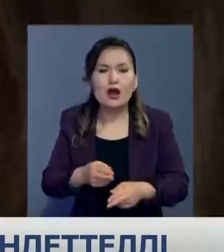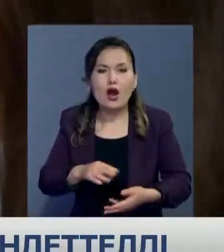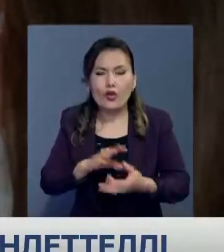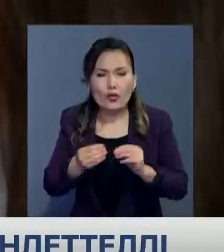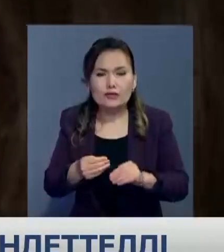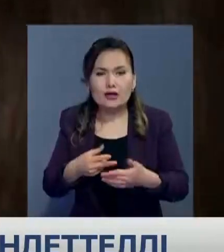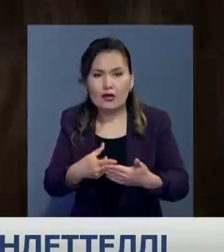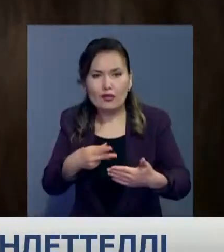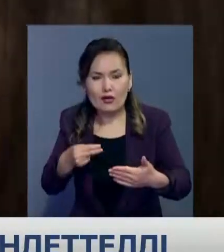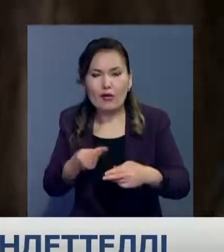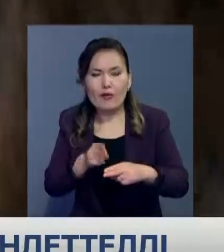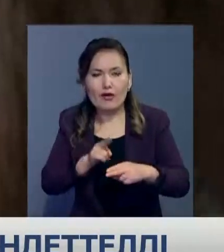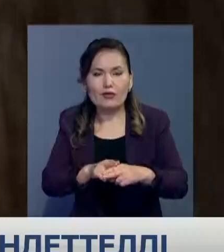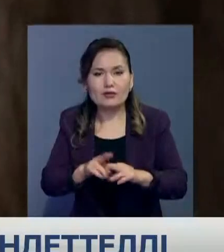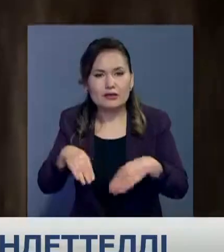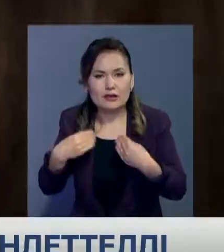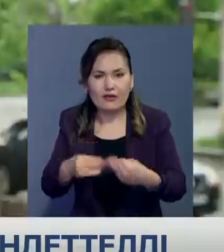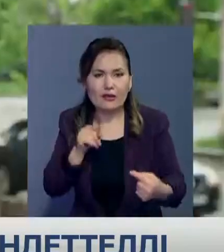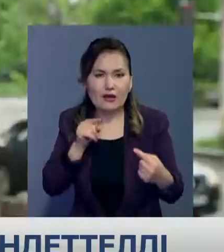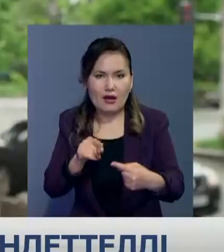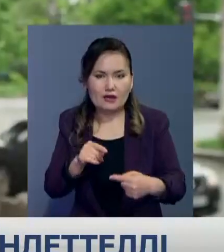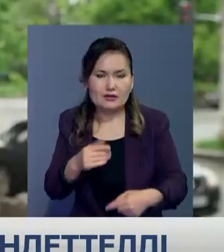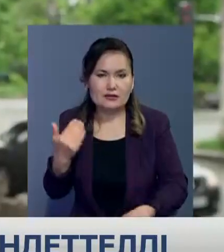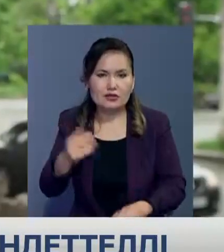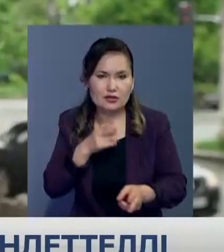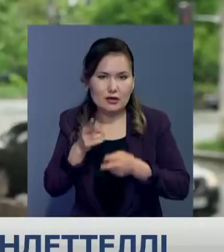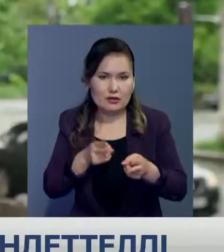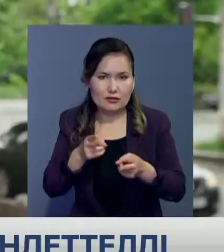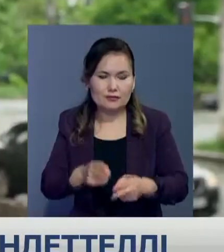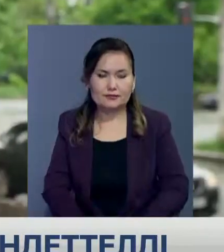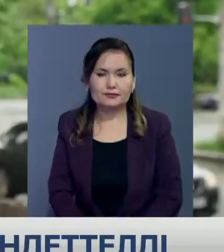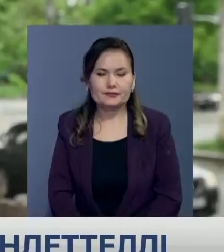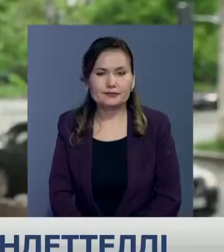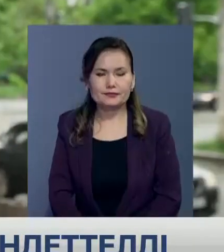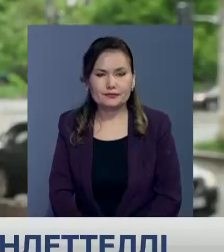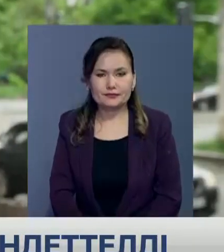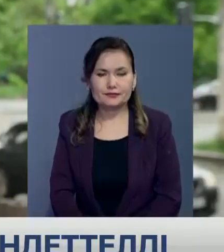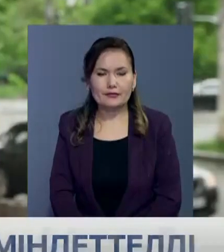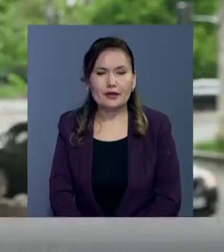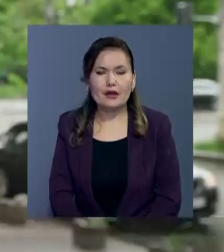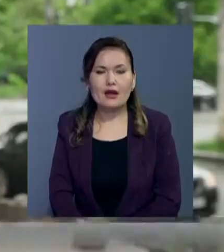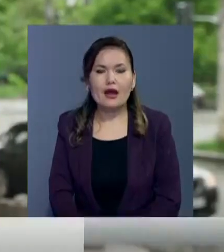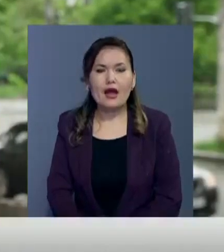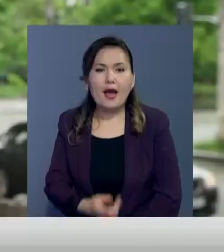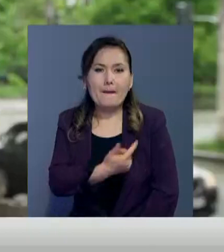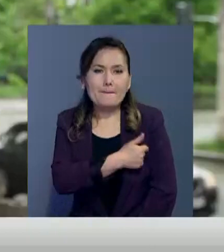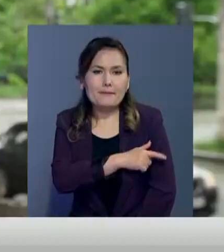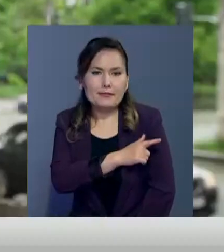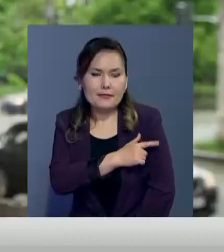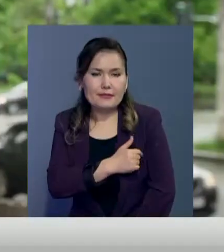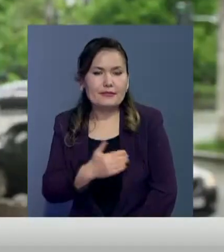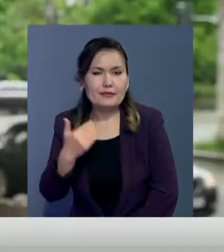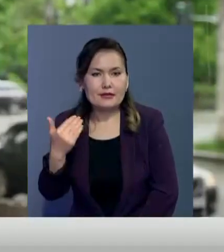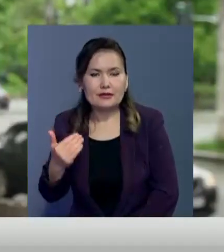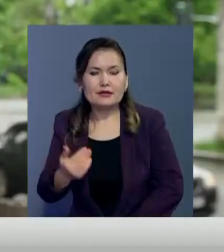өте ыңғайсыз екенін айтып шағымданады. Он совершенно абсурдный, при том сами медики в шоке. Медицина қызметкерлерде өте